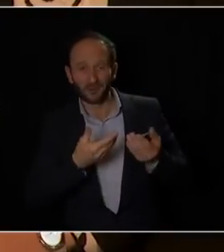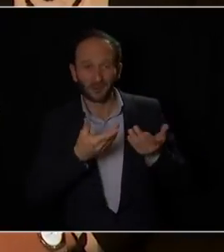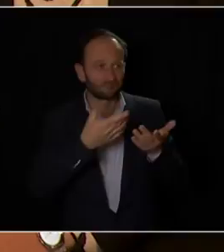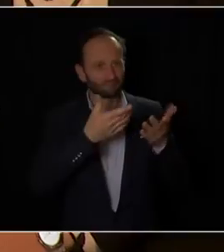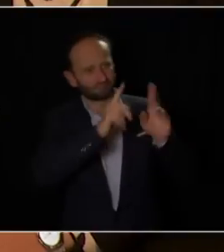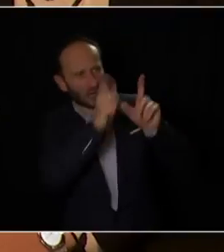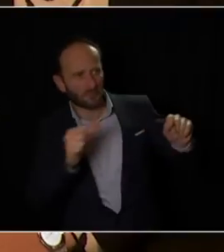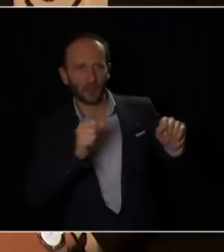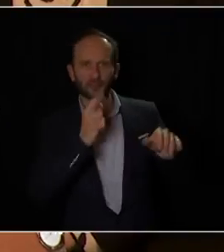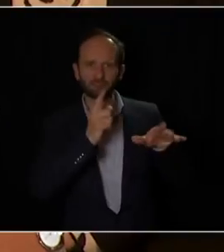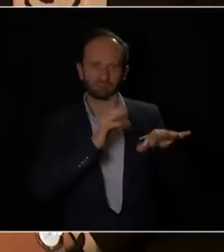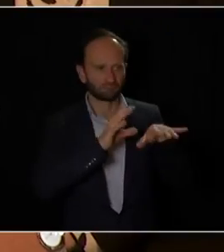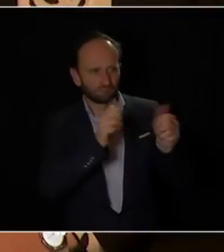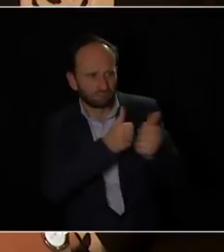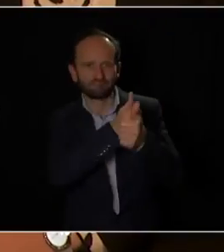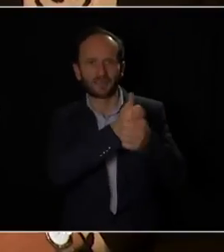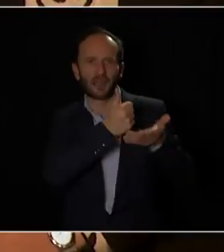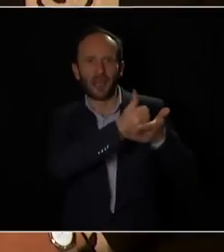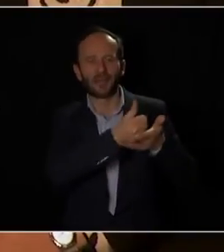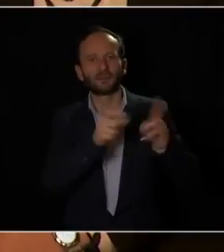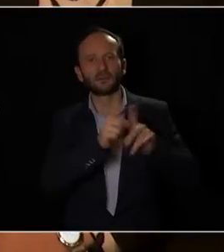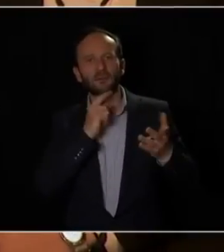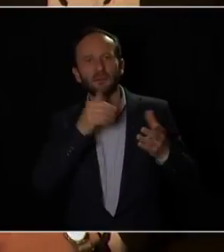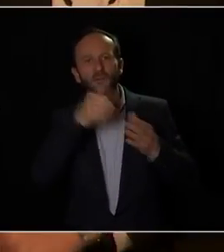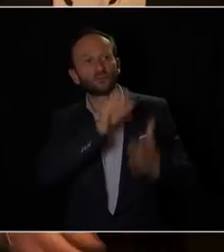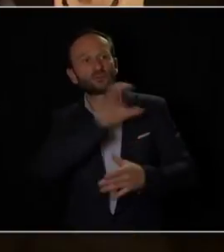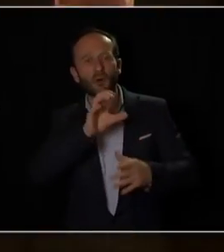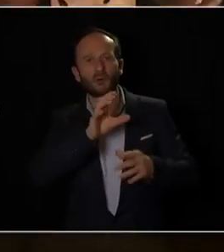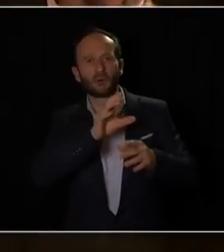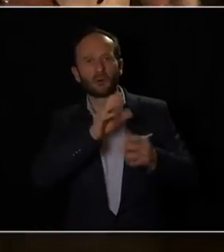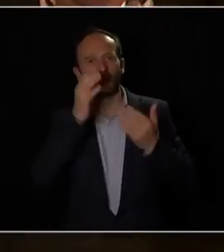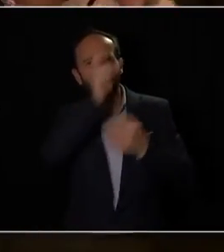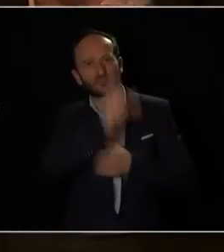accompagner 100 réfugiés politiques dans chaque département.